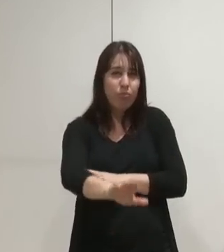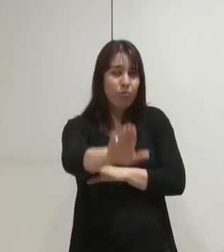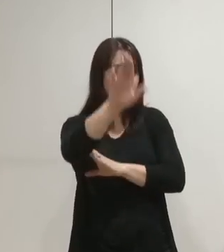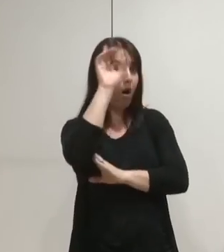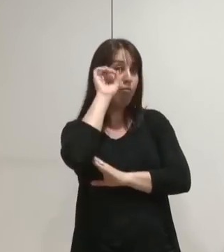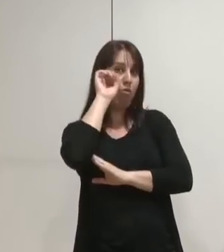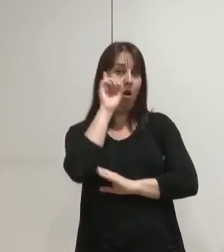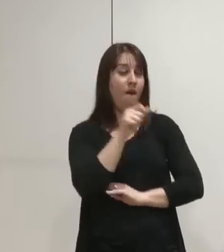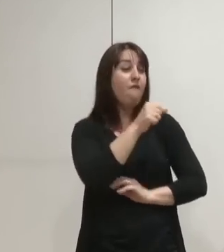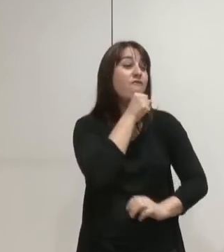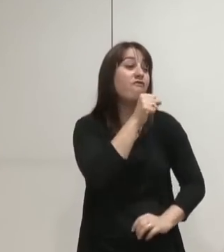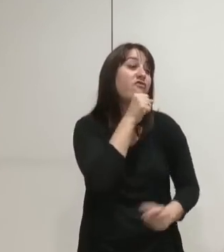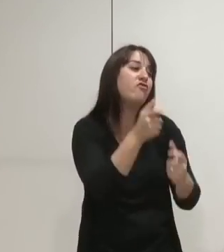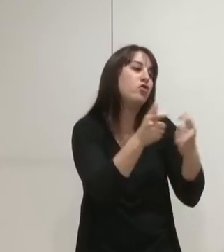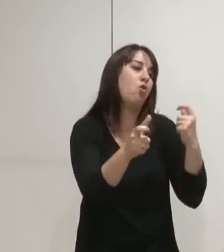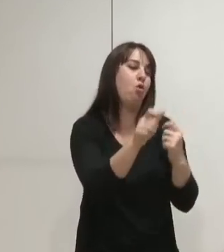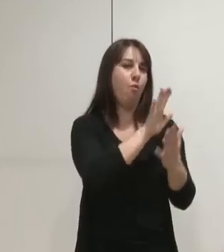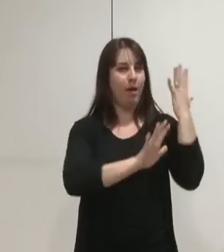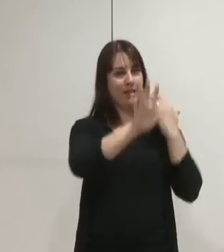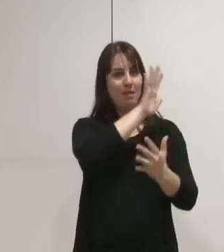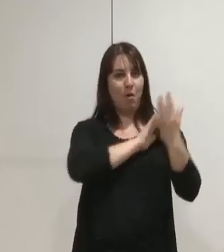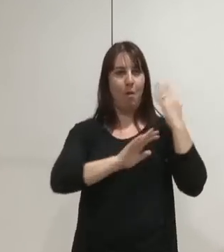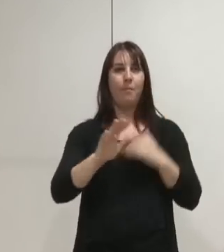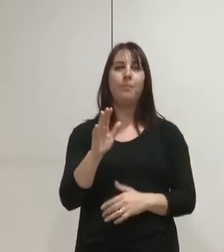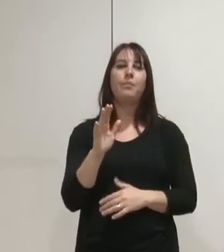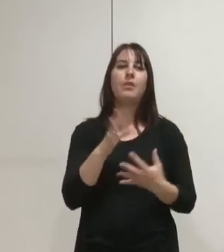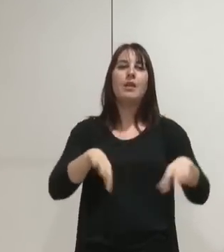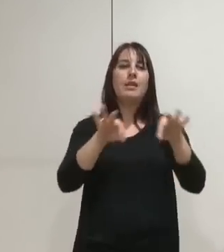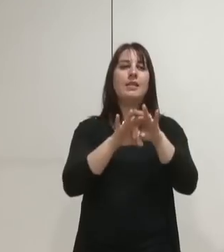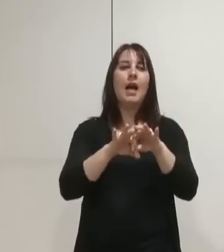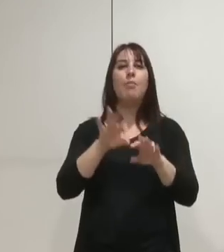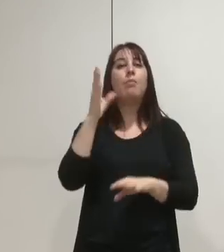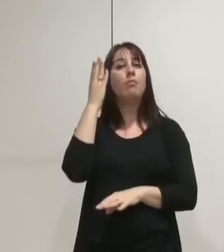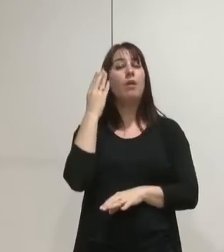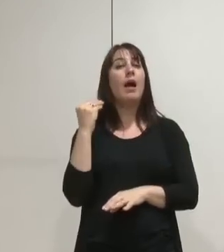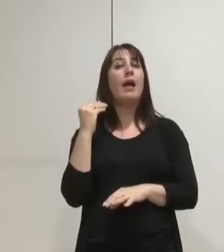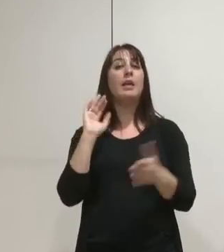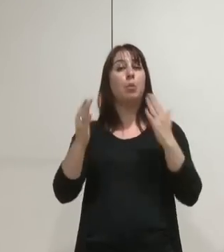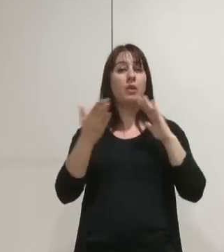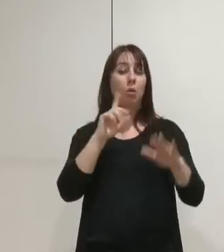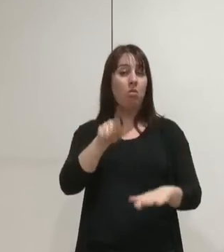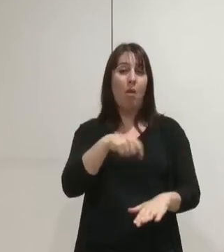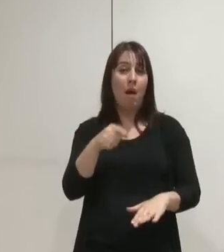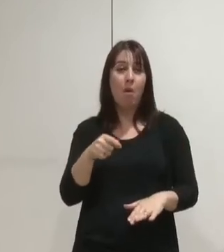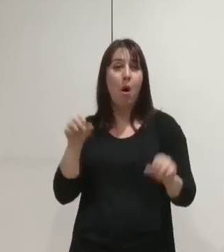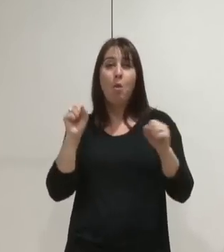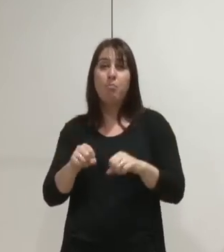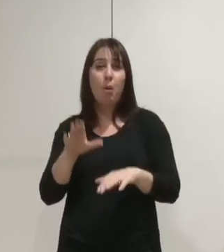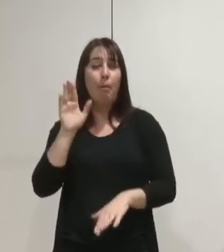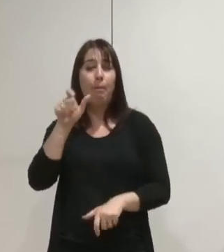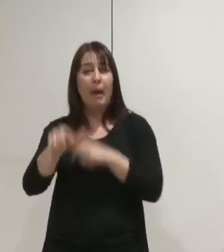l'ancienneté du bâtiment je dirais que le parc des expositions ça devait devrait être le cauchemar de tout vrai